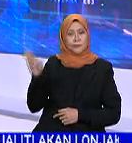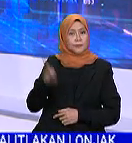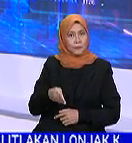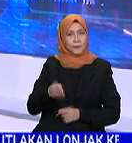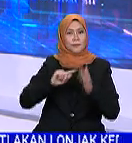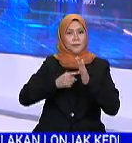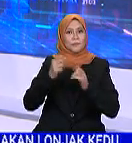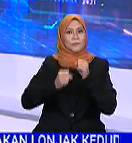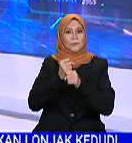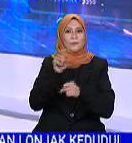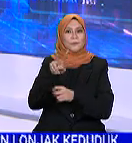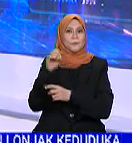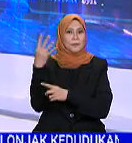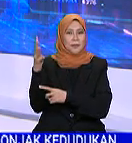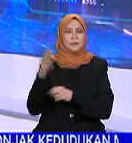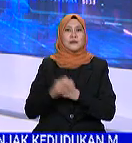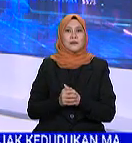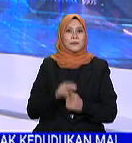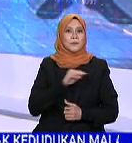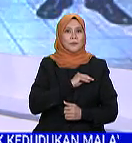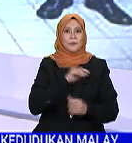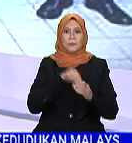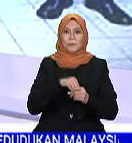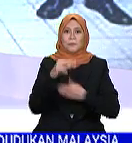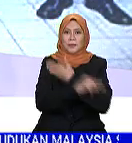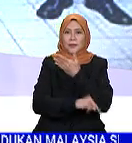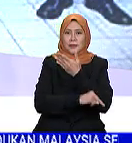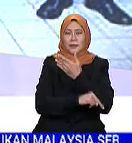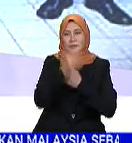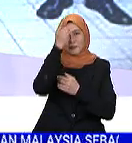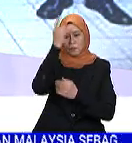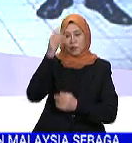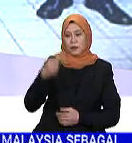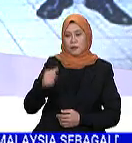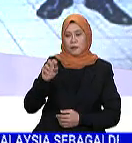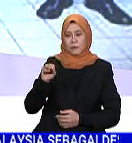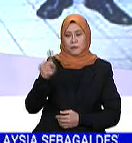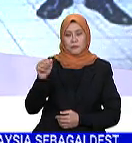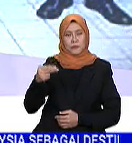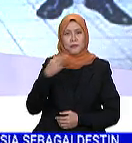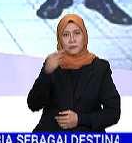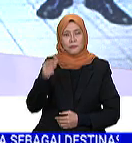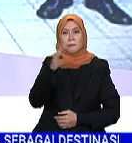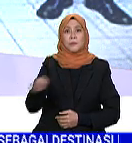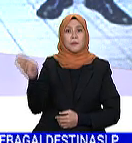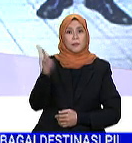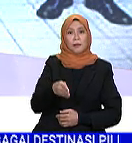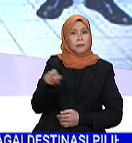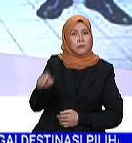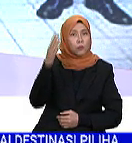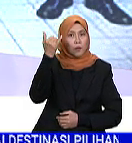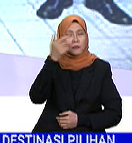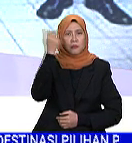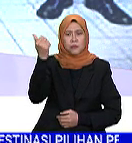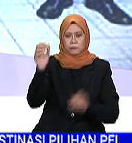sejak tahun 2014 menurut Menteri Dalam Negeri Datuk Sri Hamzah Zainudin pembatalan itu disebabkan tiada